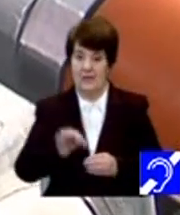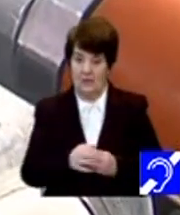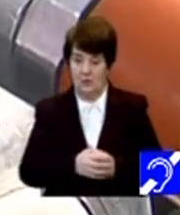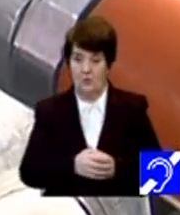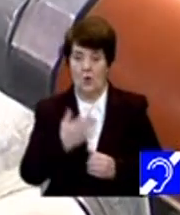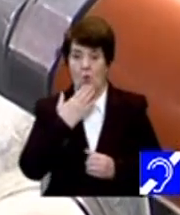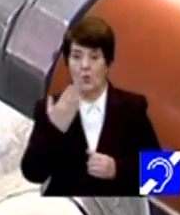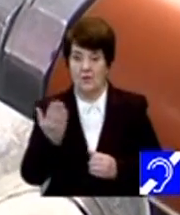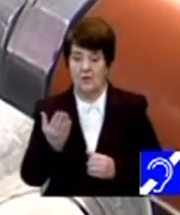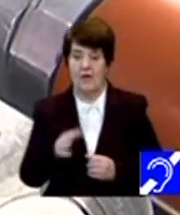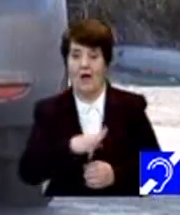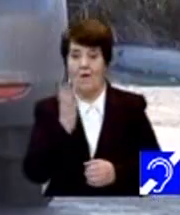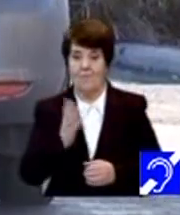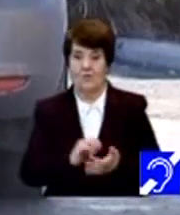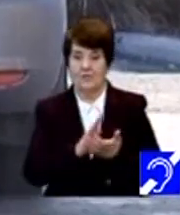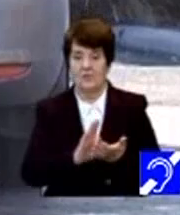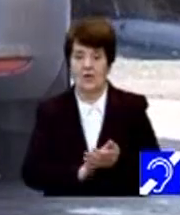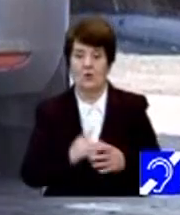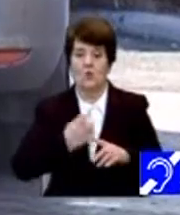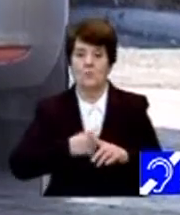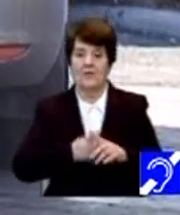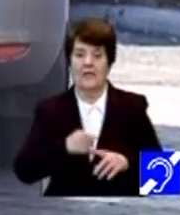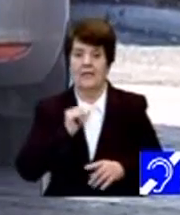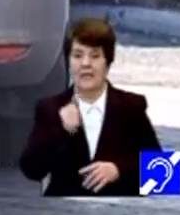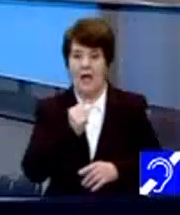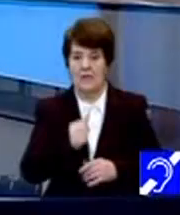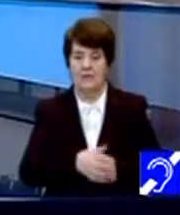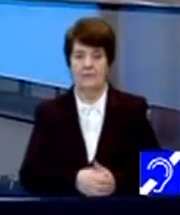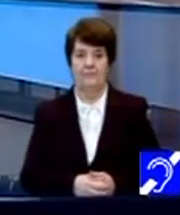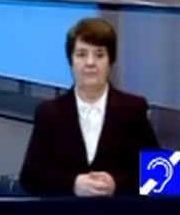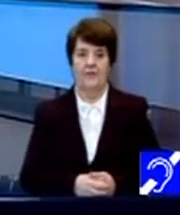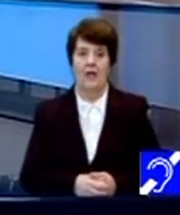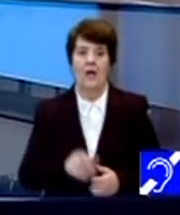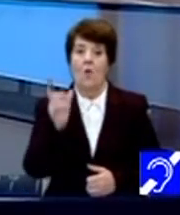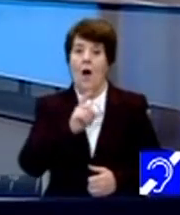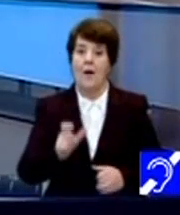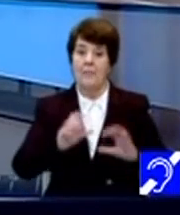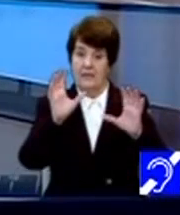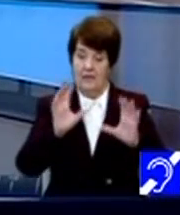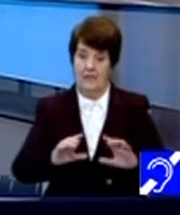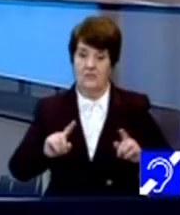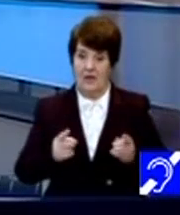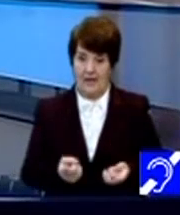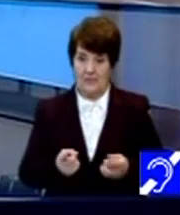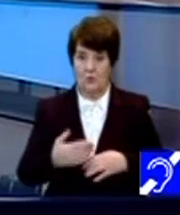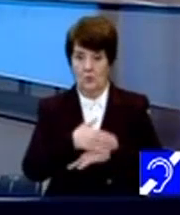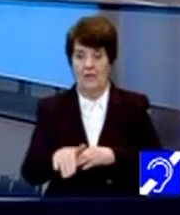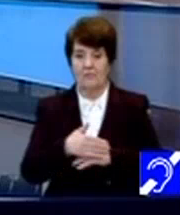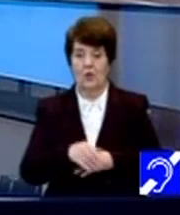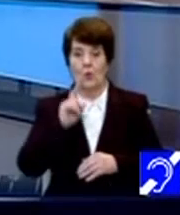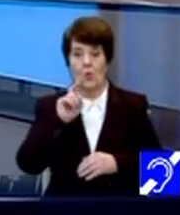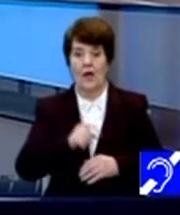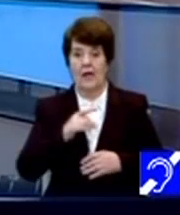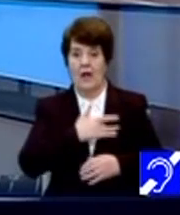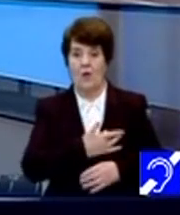de 10%. Ultimile scumpiri au fost înregistrate în urmă cu aproape jumătate de an. Oamenii legii l-au reținut la frontiera